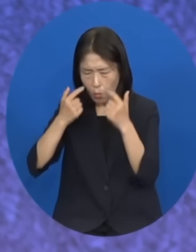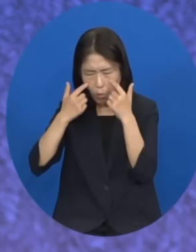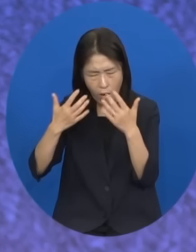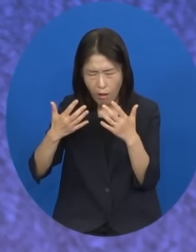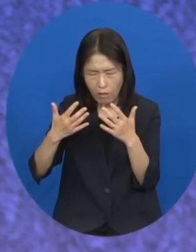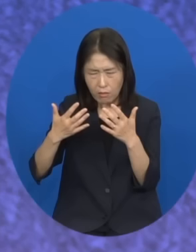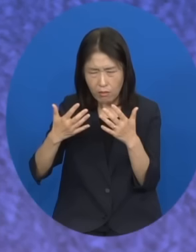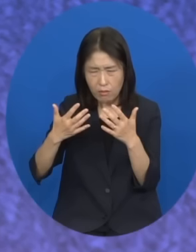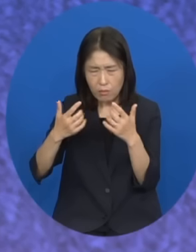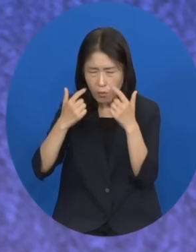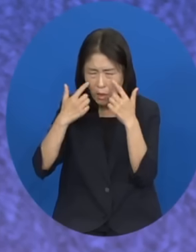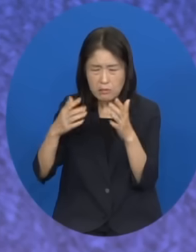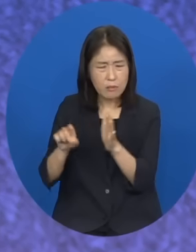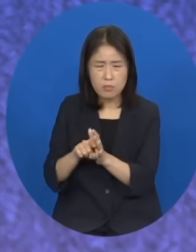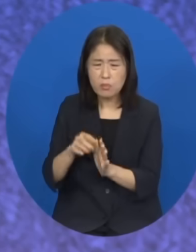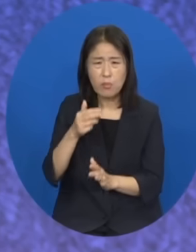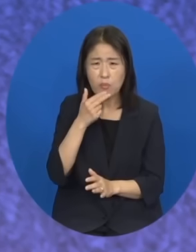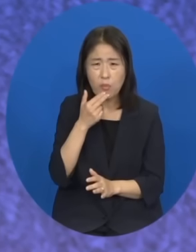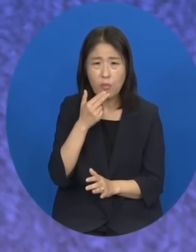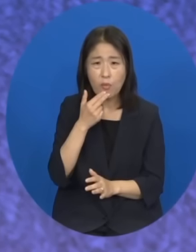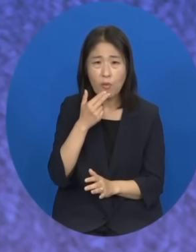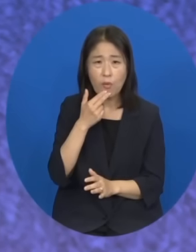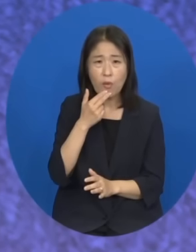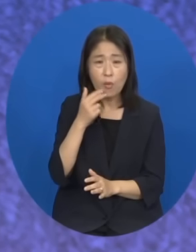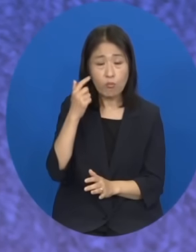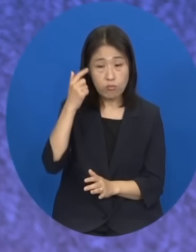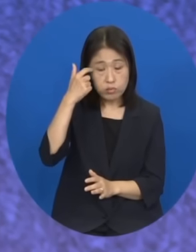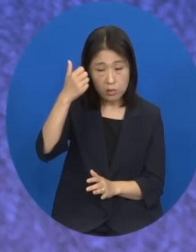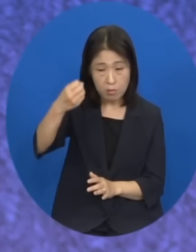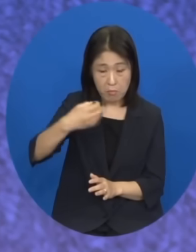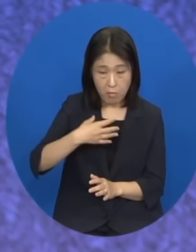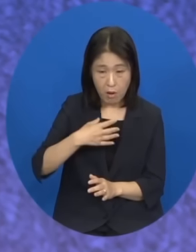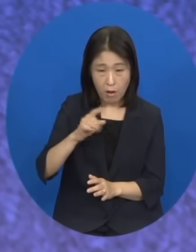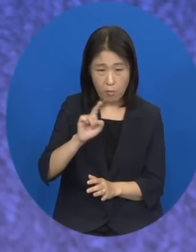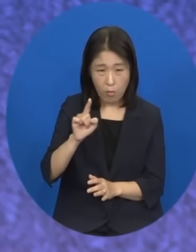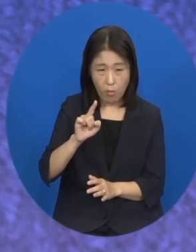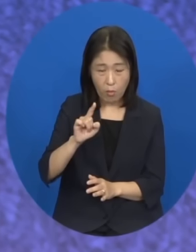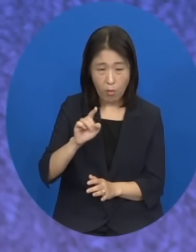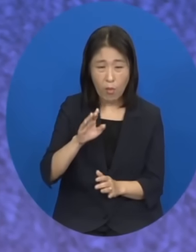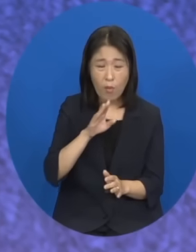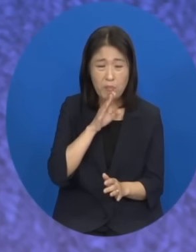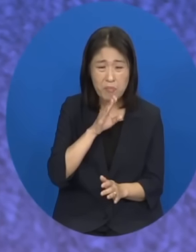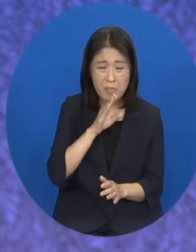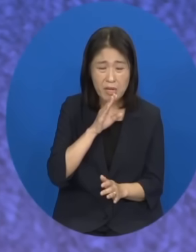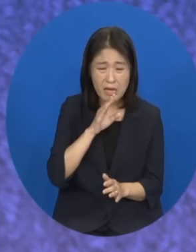목사님은 자꾸 믿으면 된다고 하는데 그게 너무 어렵습니다.